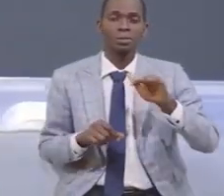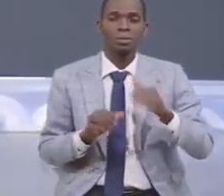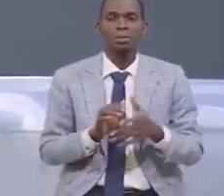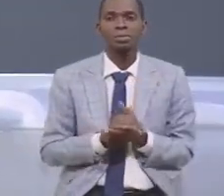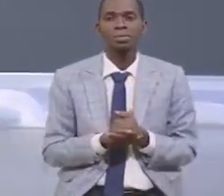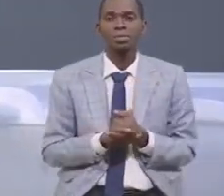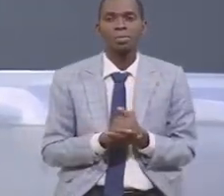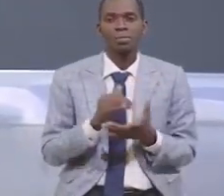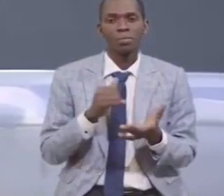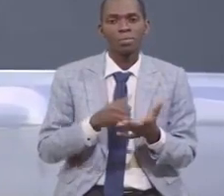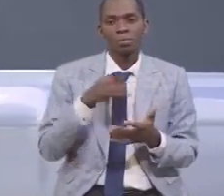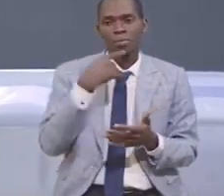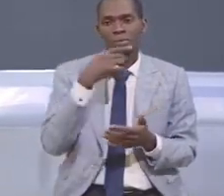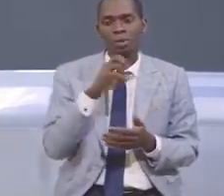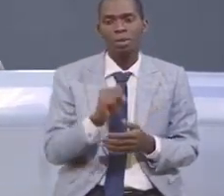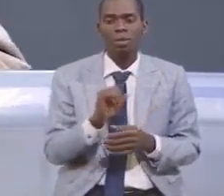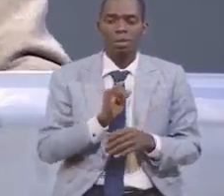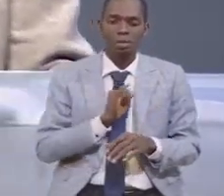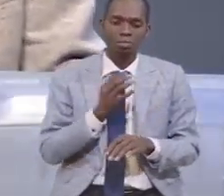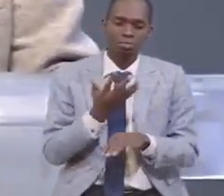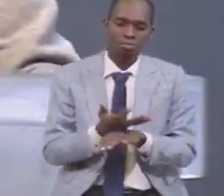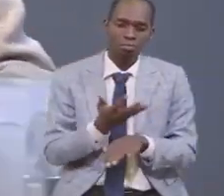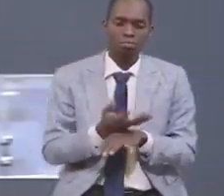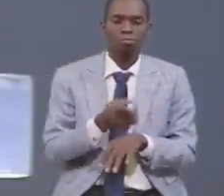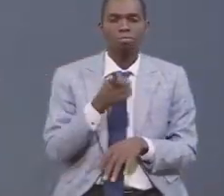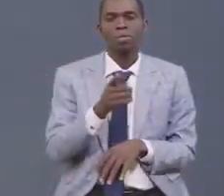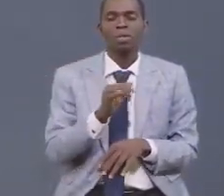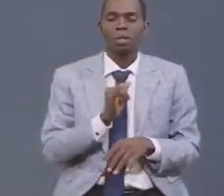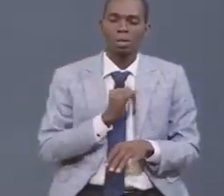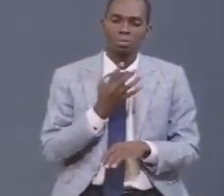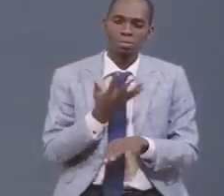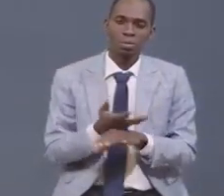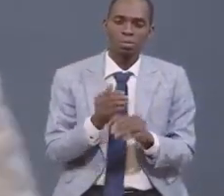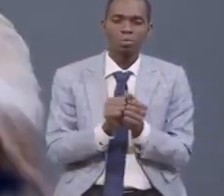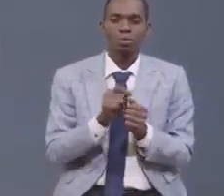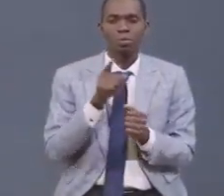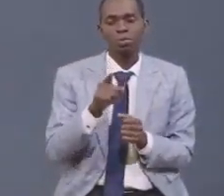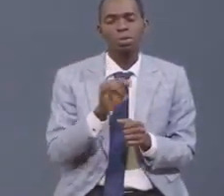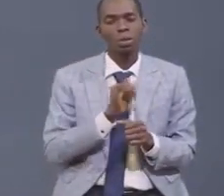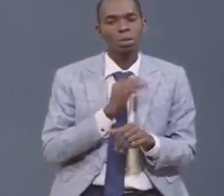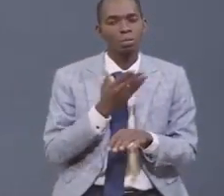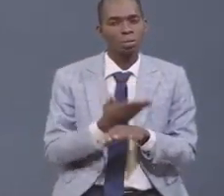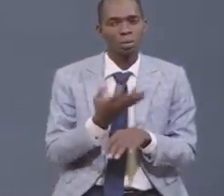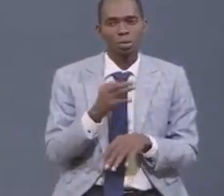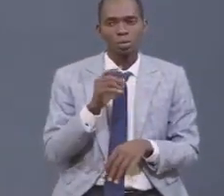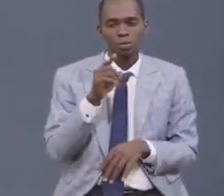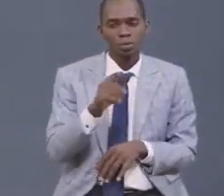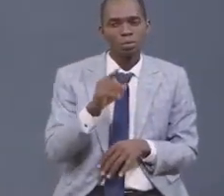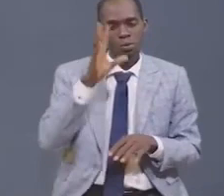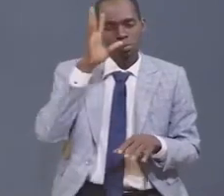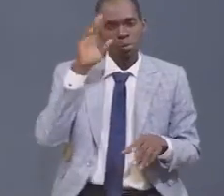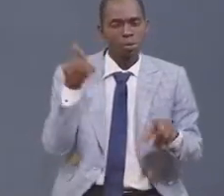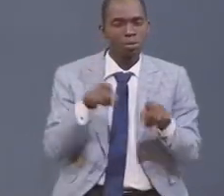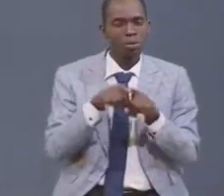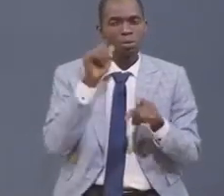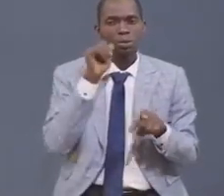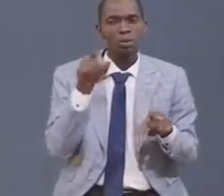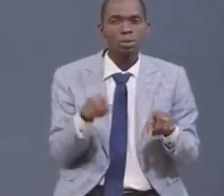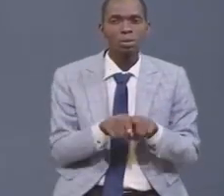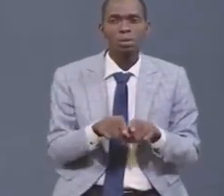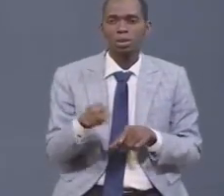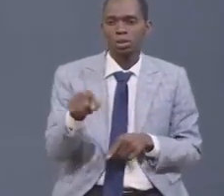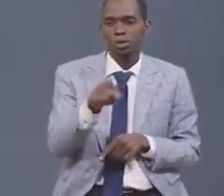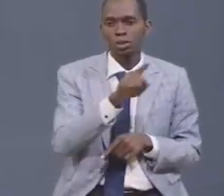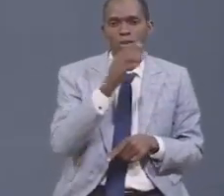పదిహేనవచనంలో ఇట్ సేస్, ఐ బిసీచ్ యు, ఐ ప్లీడ్ విత్ యు, ఐ బెగ్ ఆఫ్ యు బ్రదరెన్, ఇట్ సేస్, యు